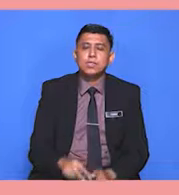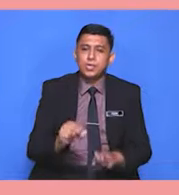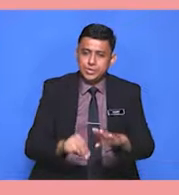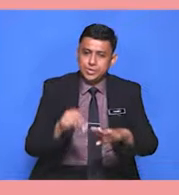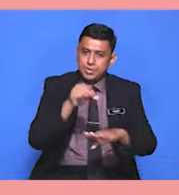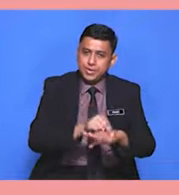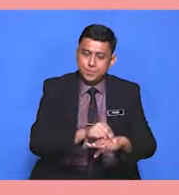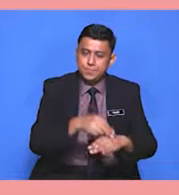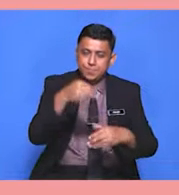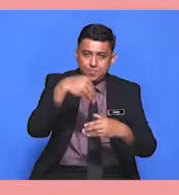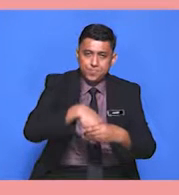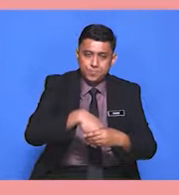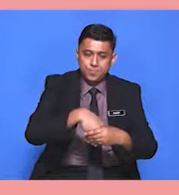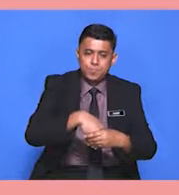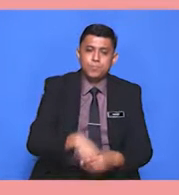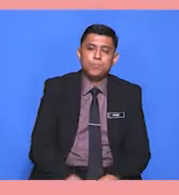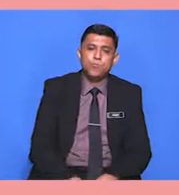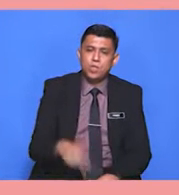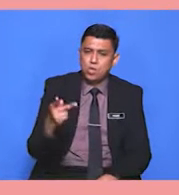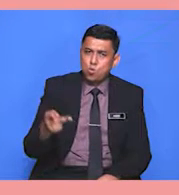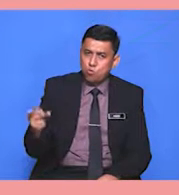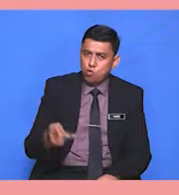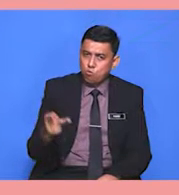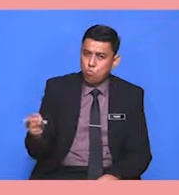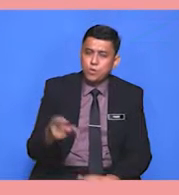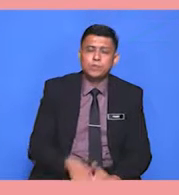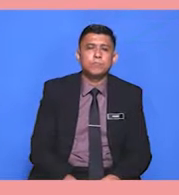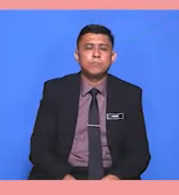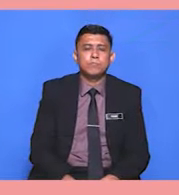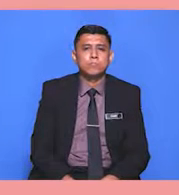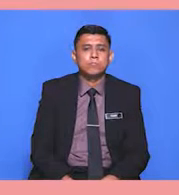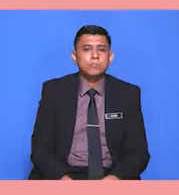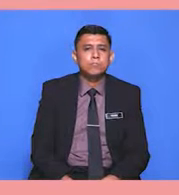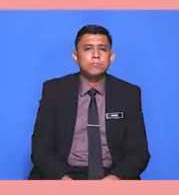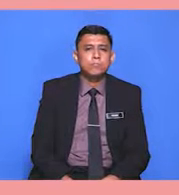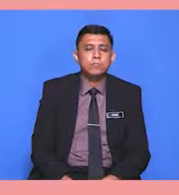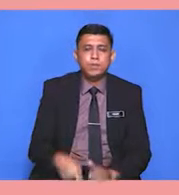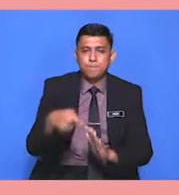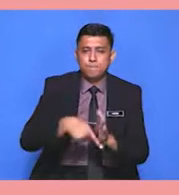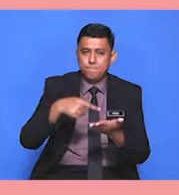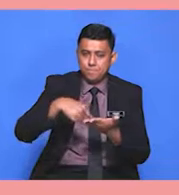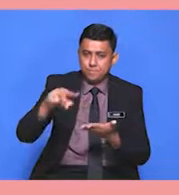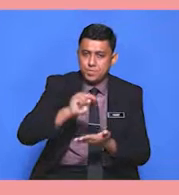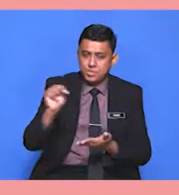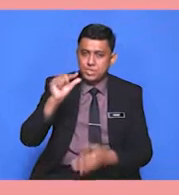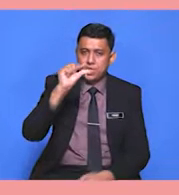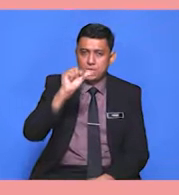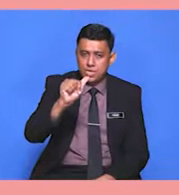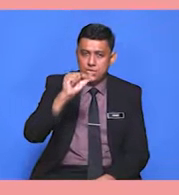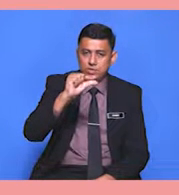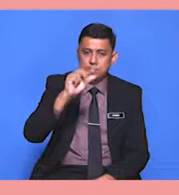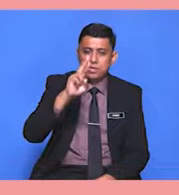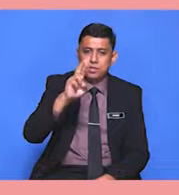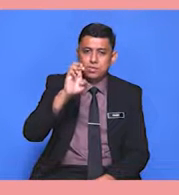kenaikan dalam komponen-komponen perbelanjaan aggregate